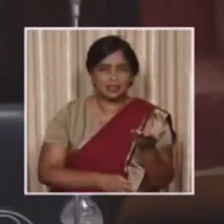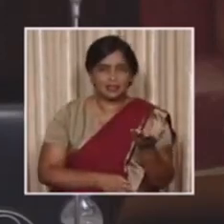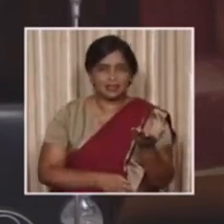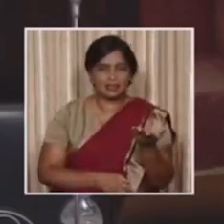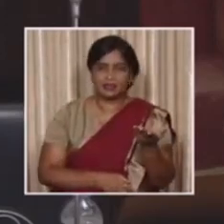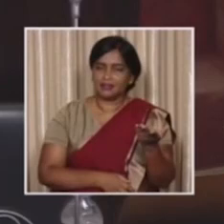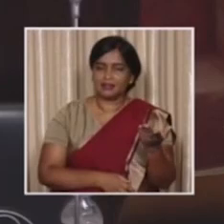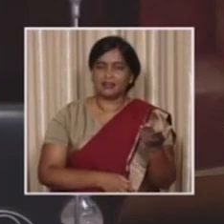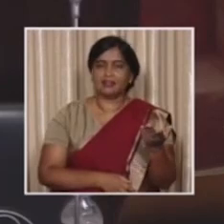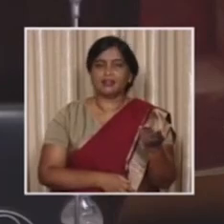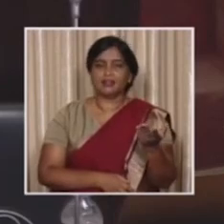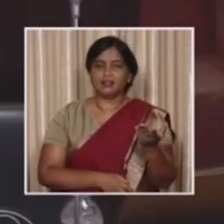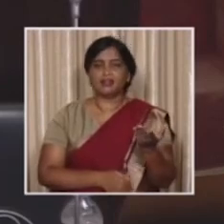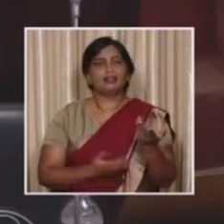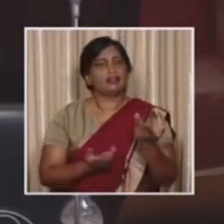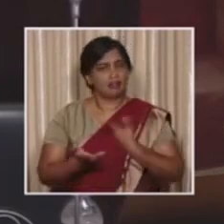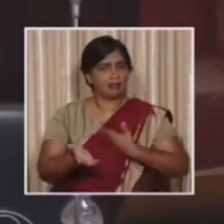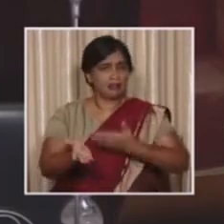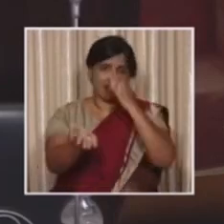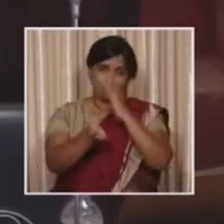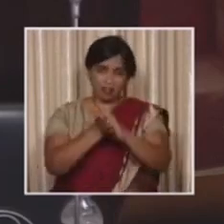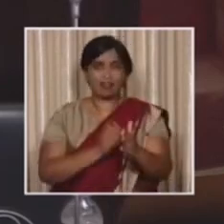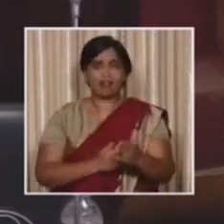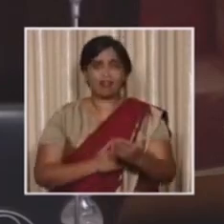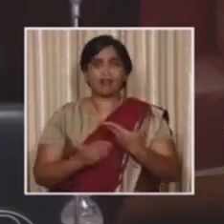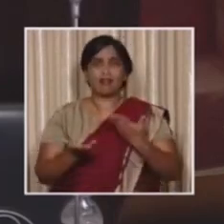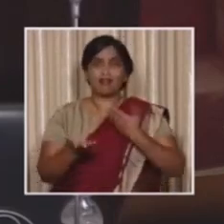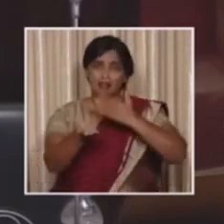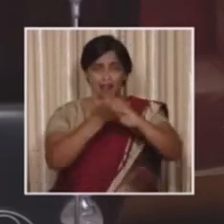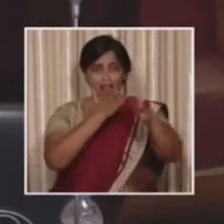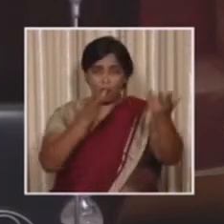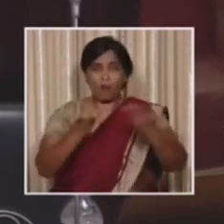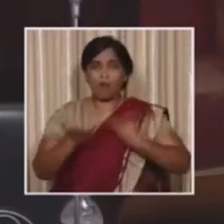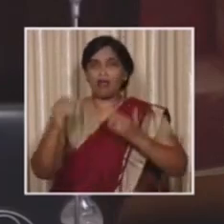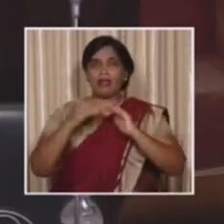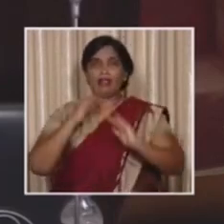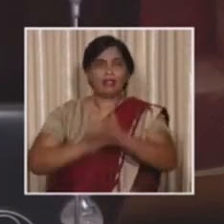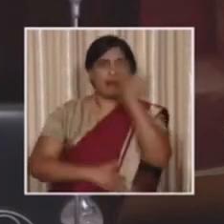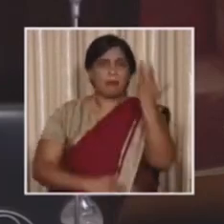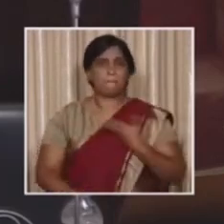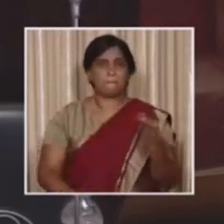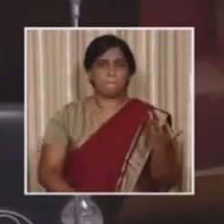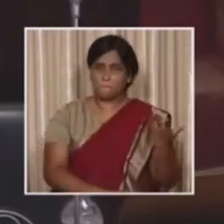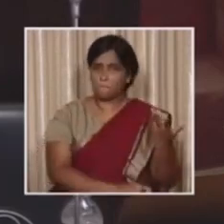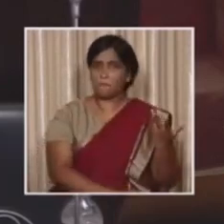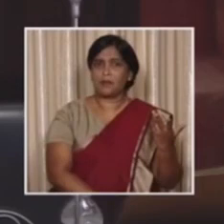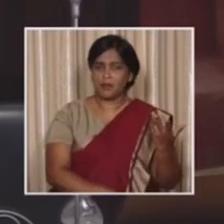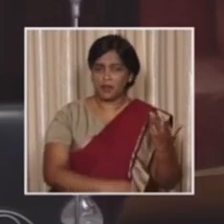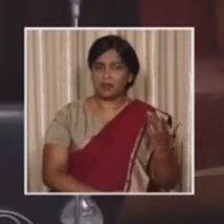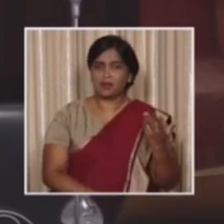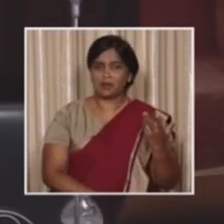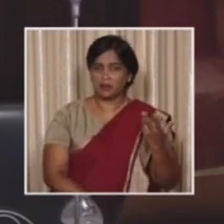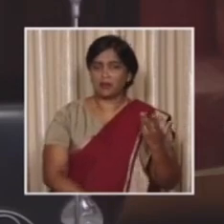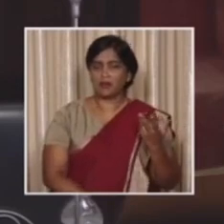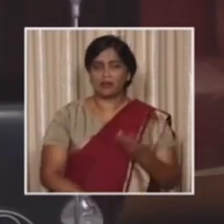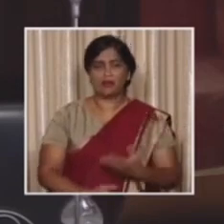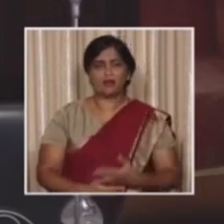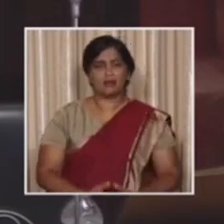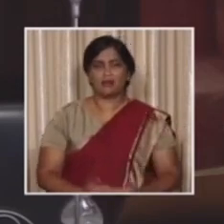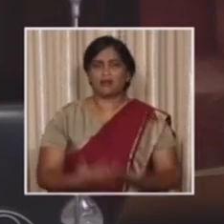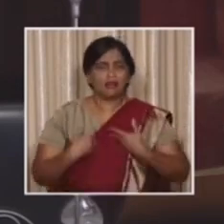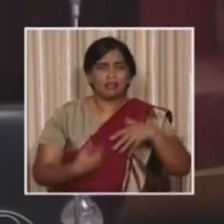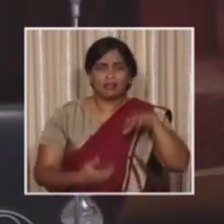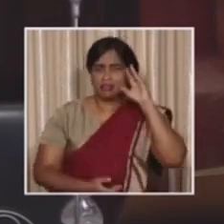மூன்று வருடங்கள் ஜனாதிபதியின் கொள்கை பிரகடன உரையை செவிமடுத்துள்ளோம். ஆனால் நாம் நேற்றைய தினம் சபையிலிருந்து வெளிநடப்பு செய்தோம். அரசாங்கத்திற்கு ஆதரவு